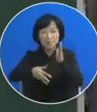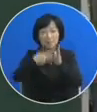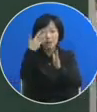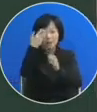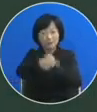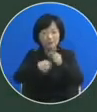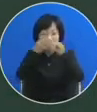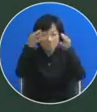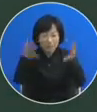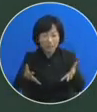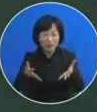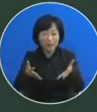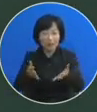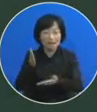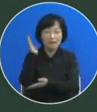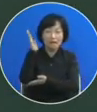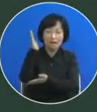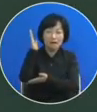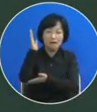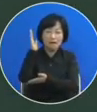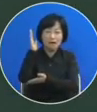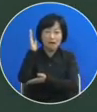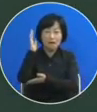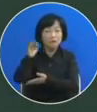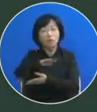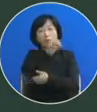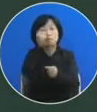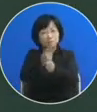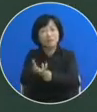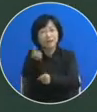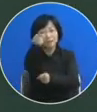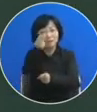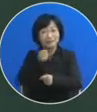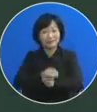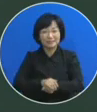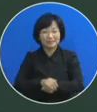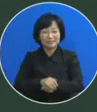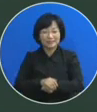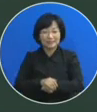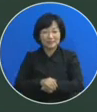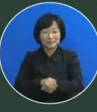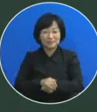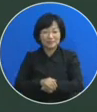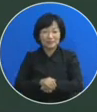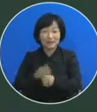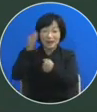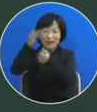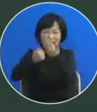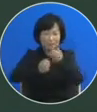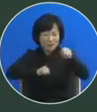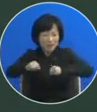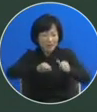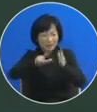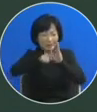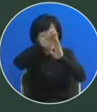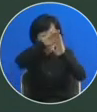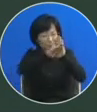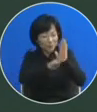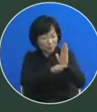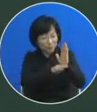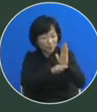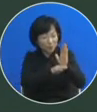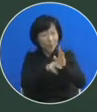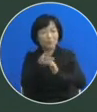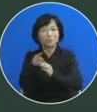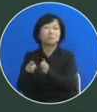years. 응답 받을 수밖에 없어요. Then answers are inevitable. 이거는 믿음입니다. It's faith. 하나님이 행하시는 시간표. The time schedule in which God